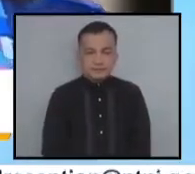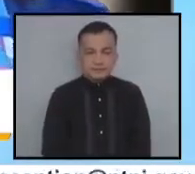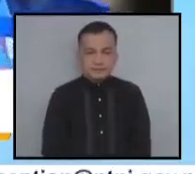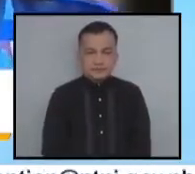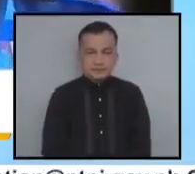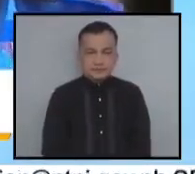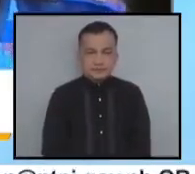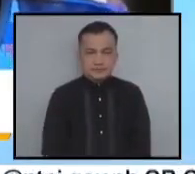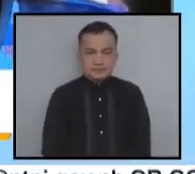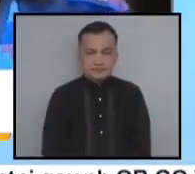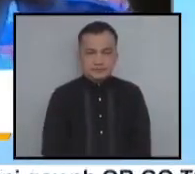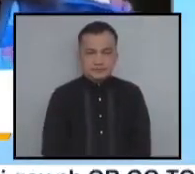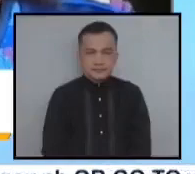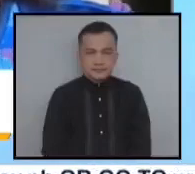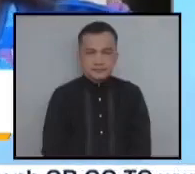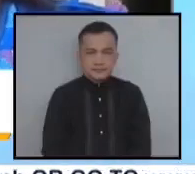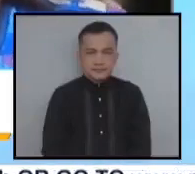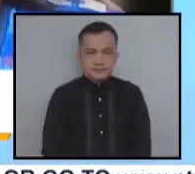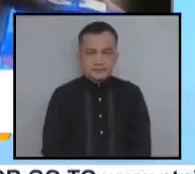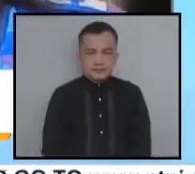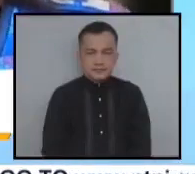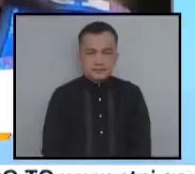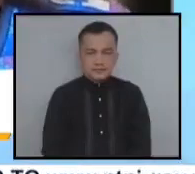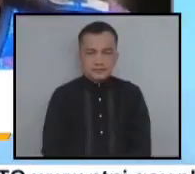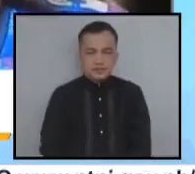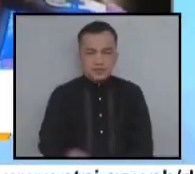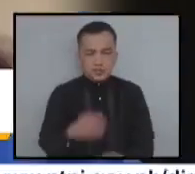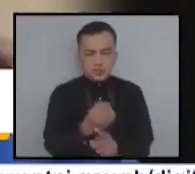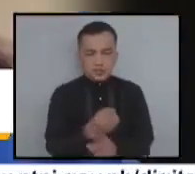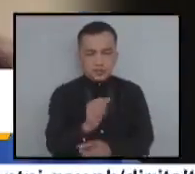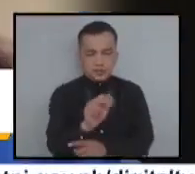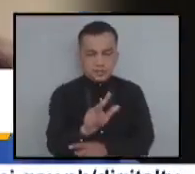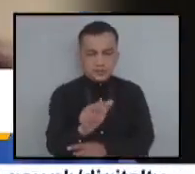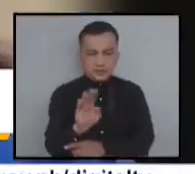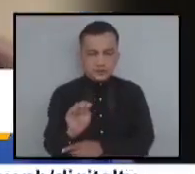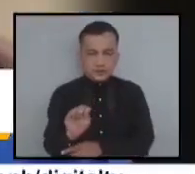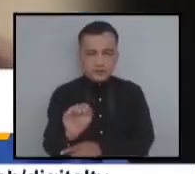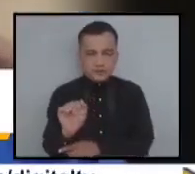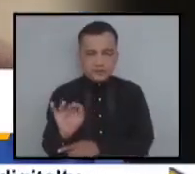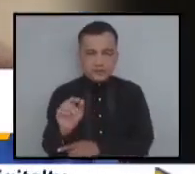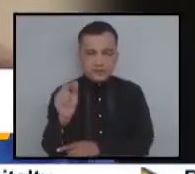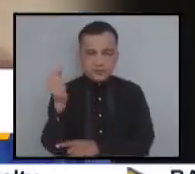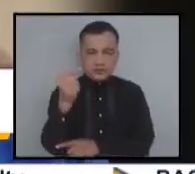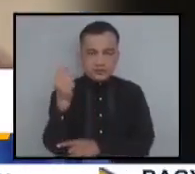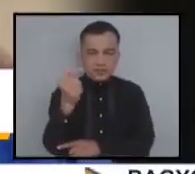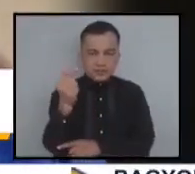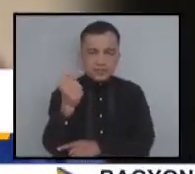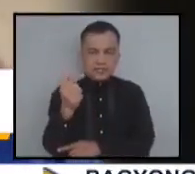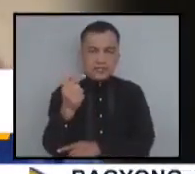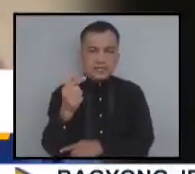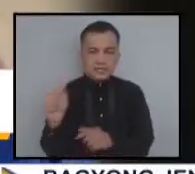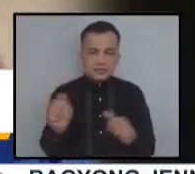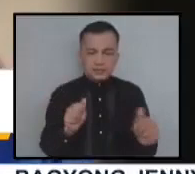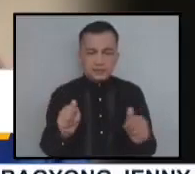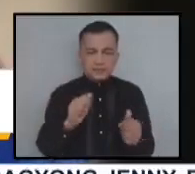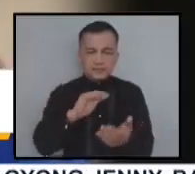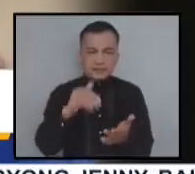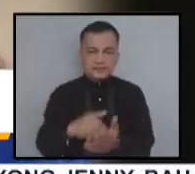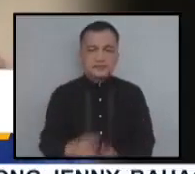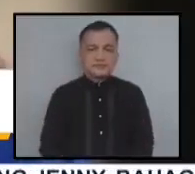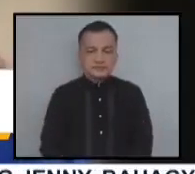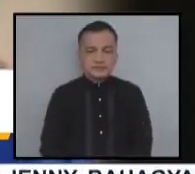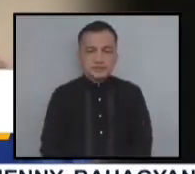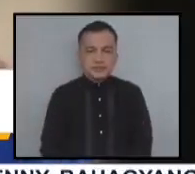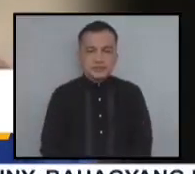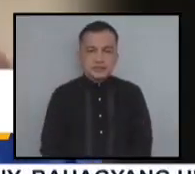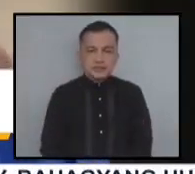Abang paan, mute na lang po ulit. Thank you. October 13, 14, 15 at the Glorieta Activity Center. We're so excited